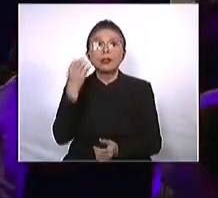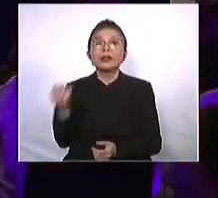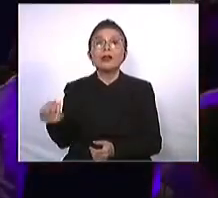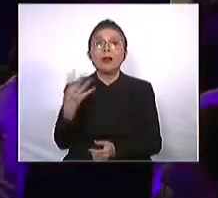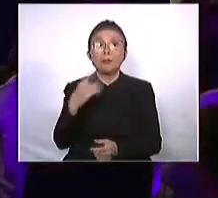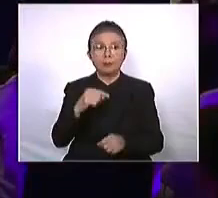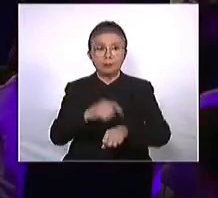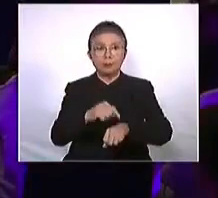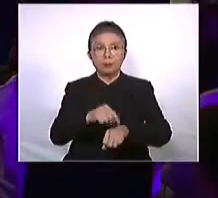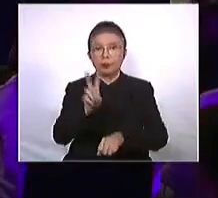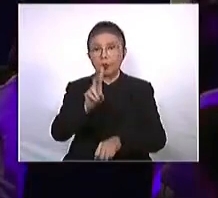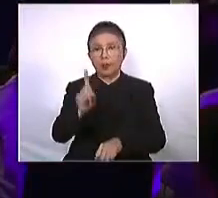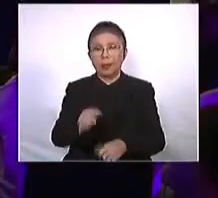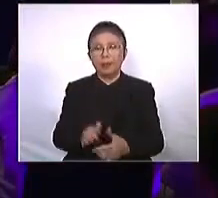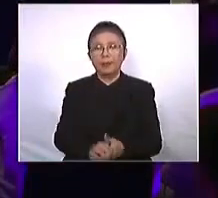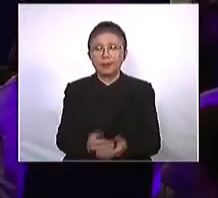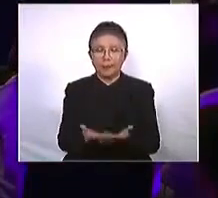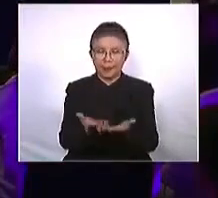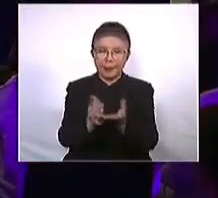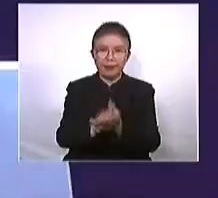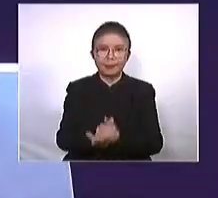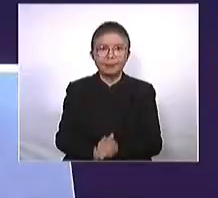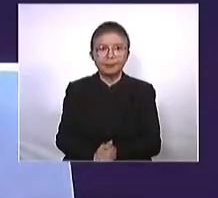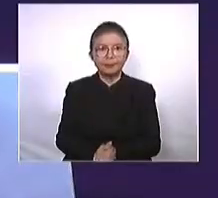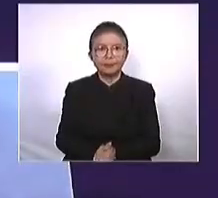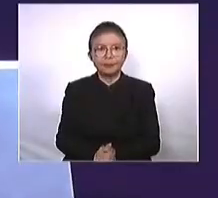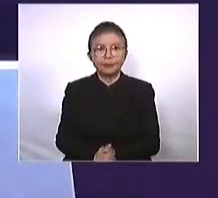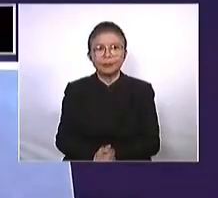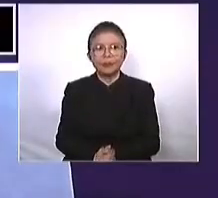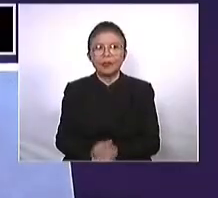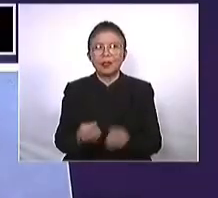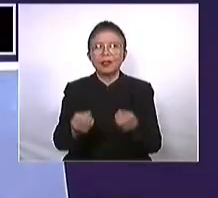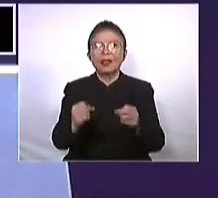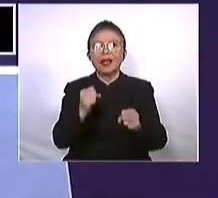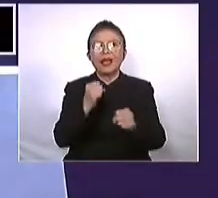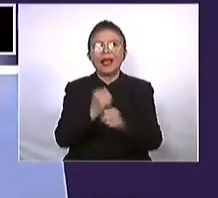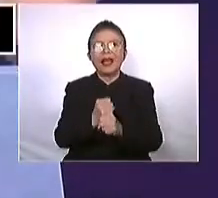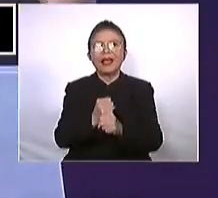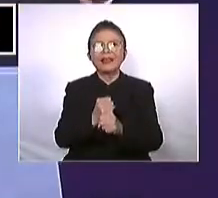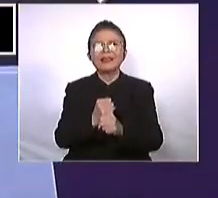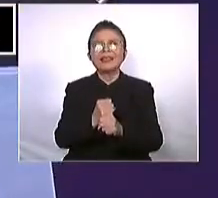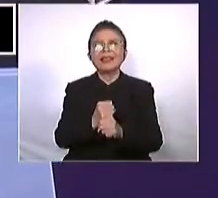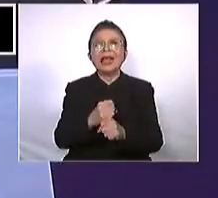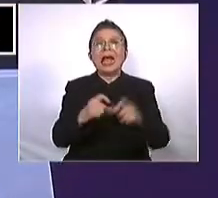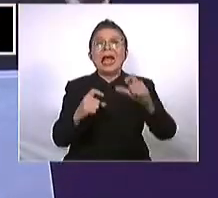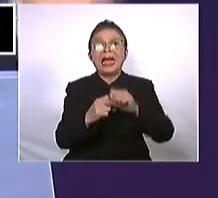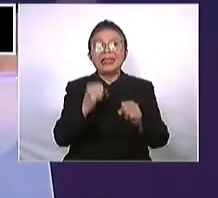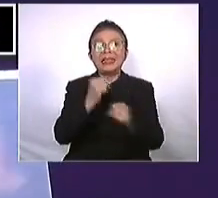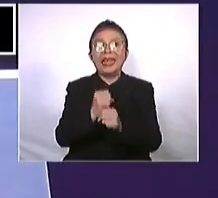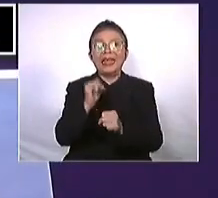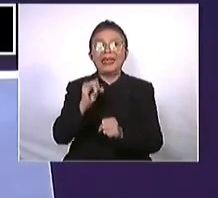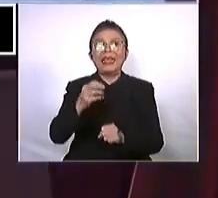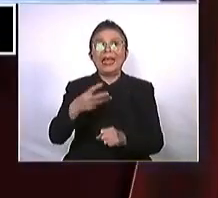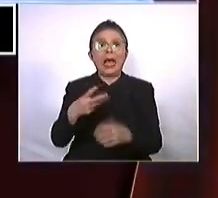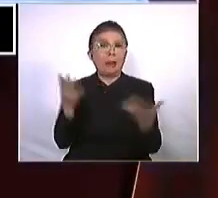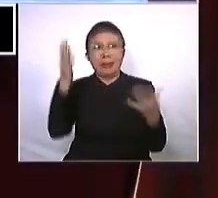waktu Anda menjawab 2 menit, kami persilakan. Terus terang SGIE saya enggak paham, SGIE itu apa? Tenang.